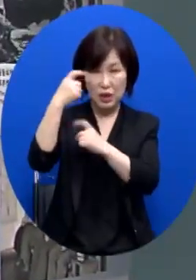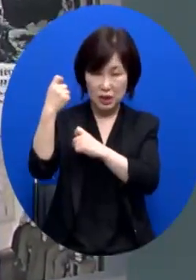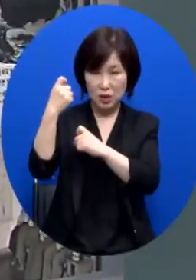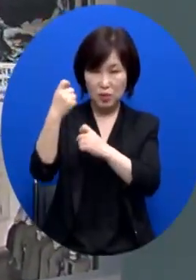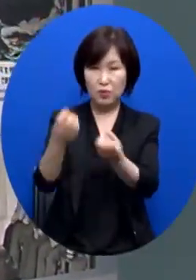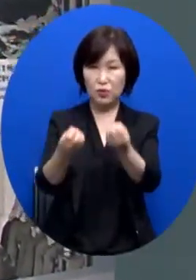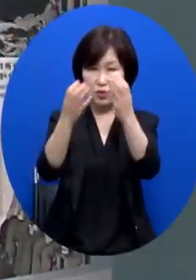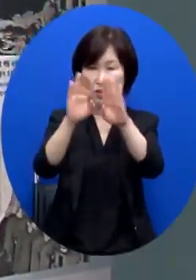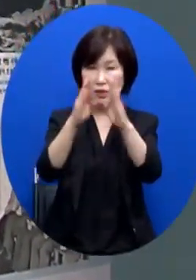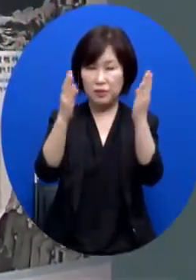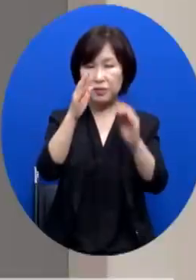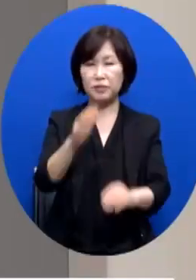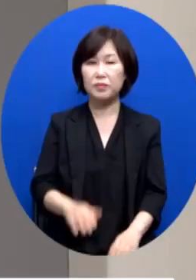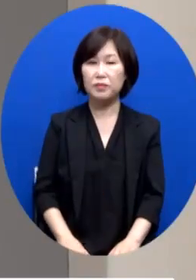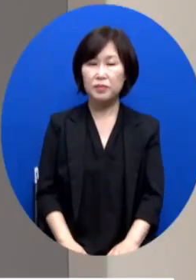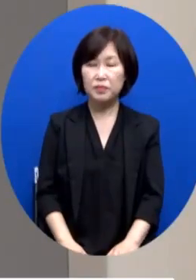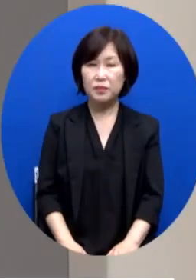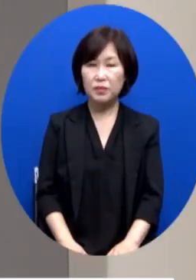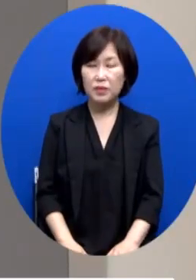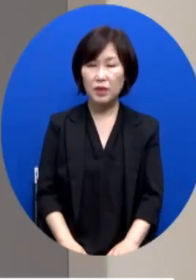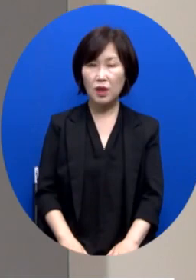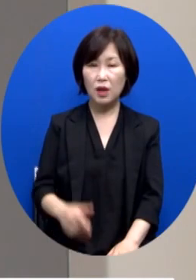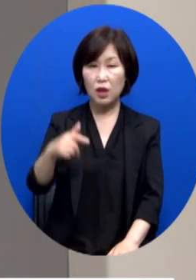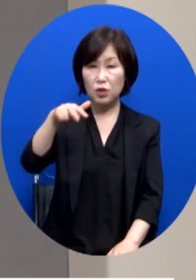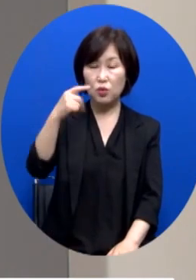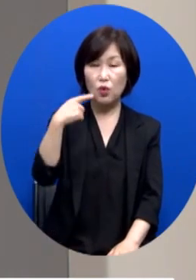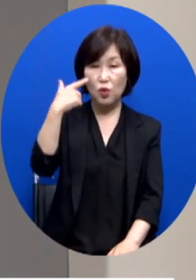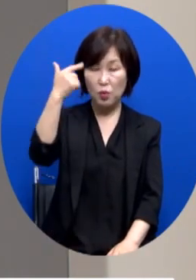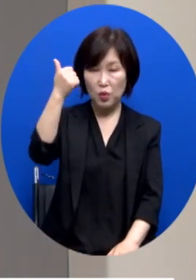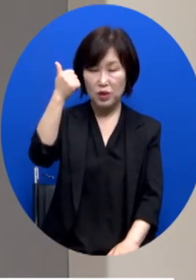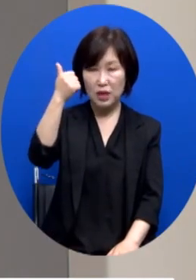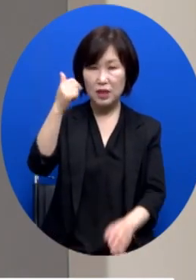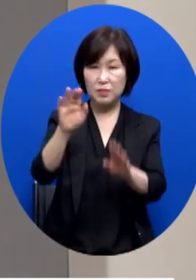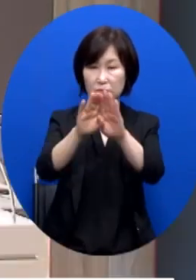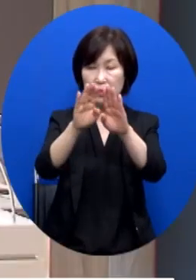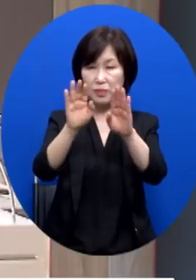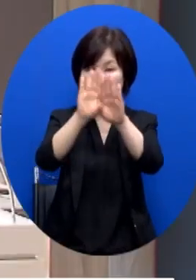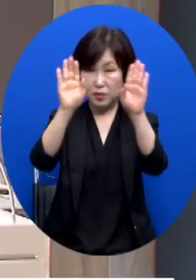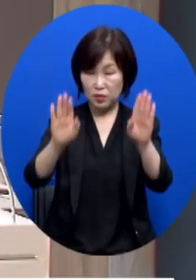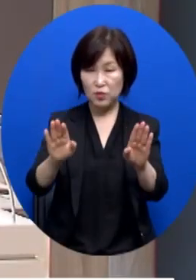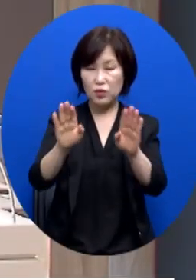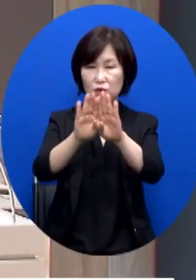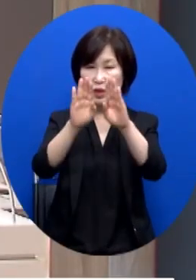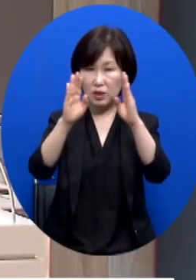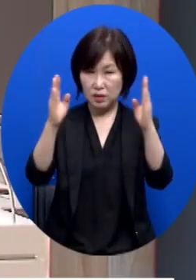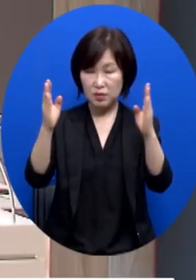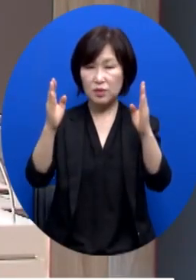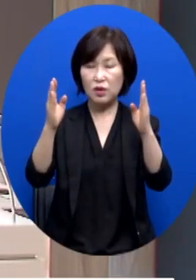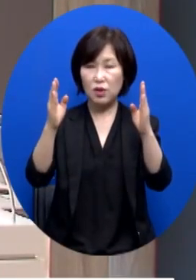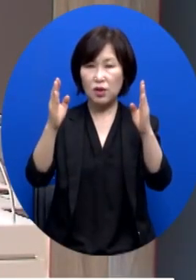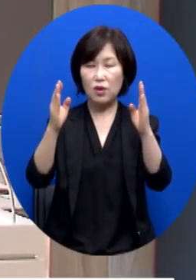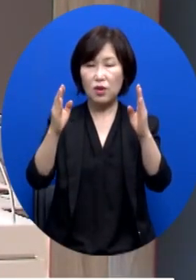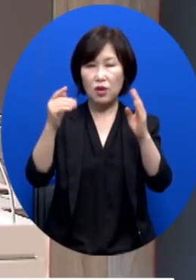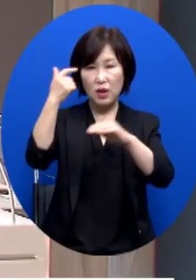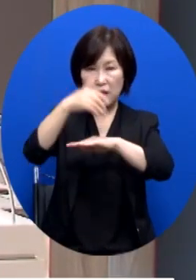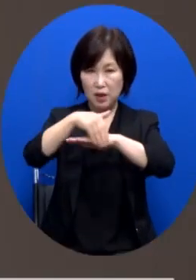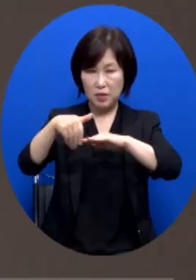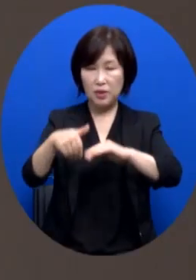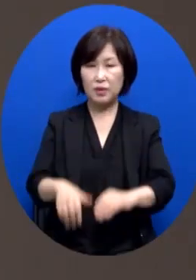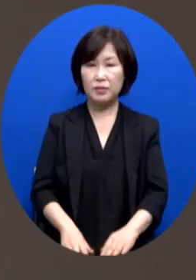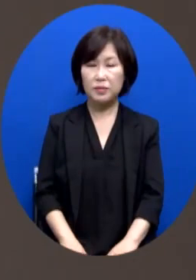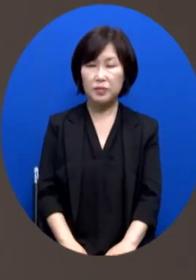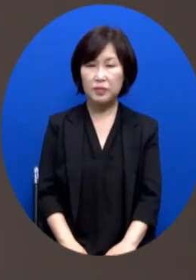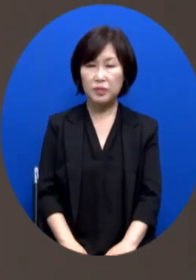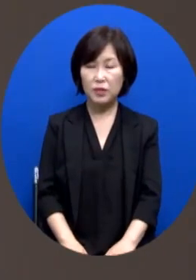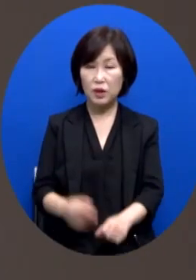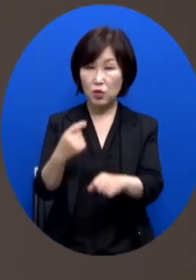여의도순복음교회의 조용기 목사 기념 홀과 우산리 최자 실 기념 금식기도원 조용기 목사 기념관 을 개방합니다